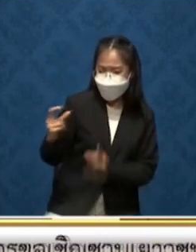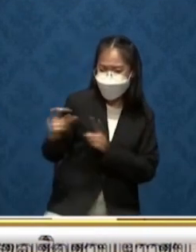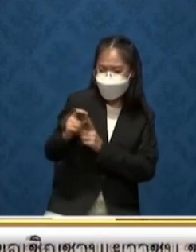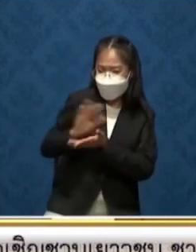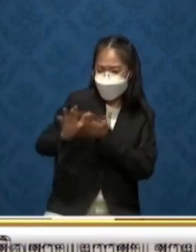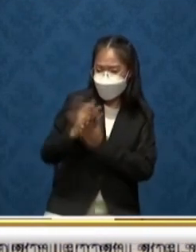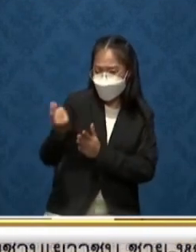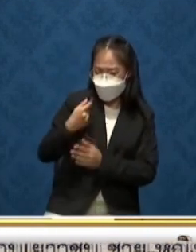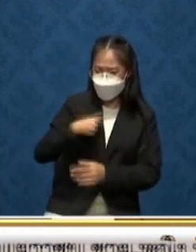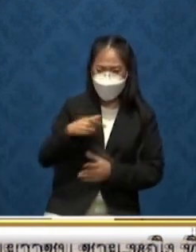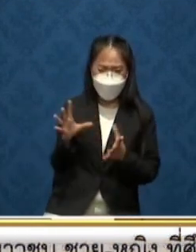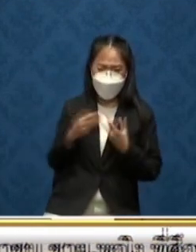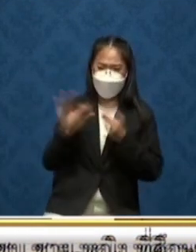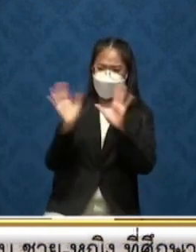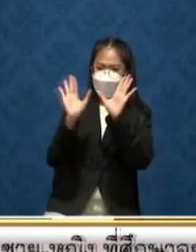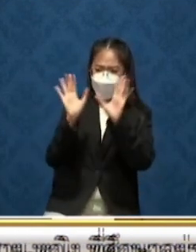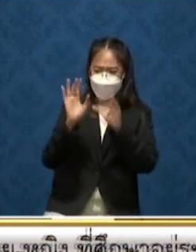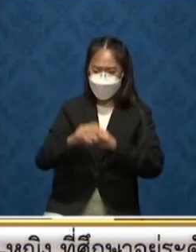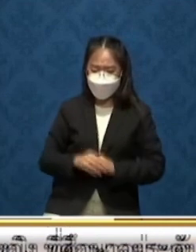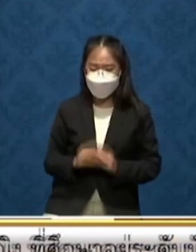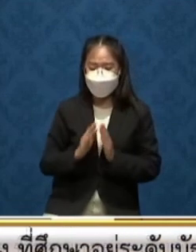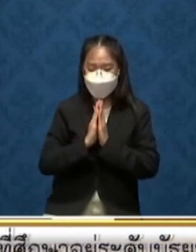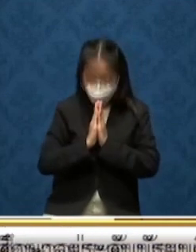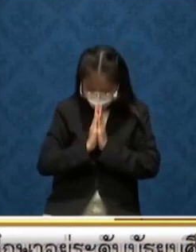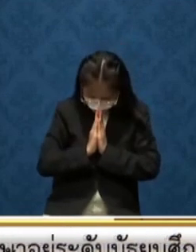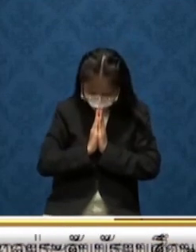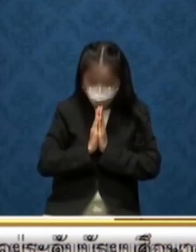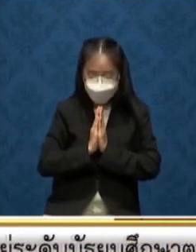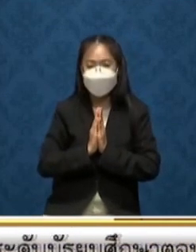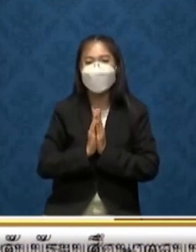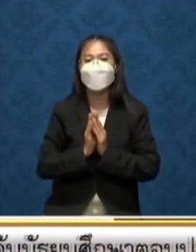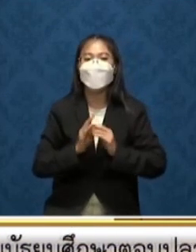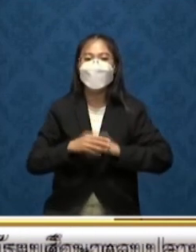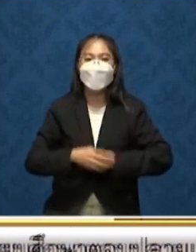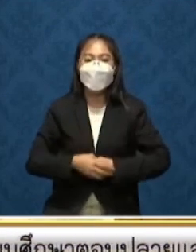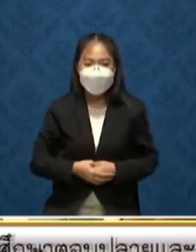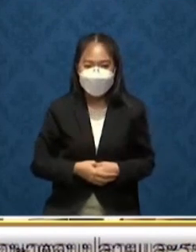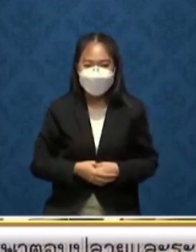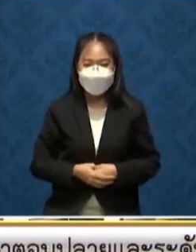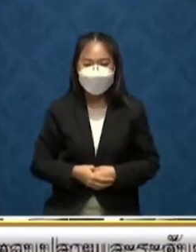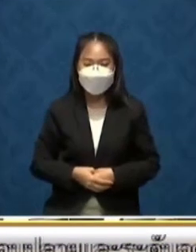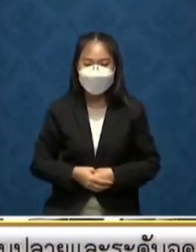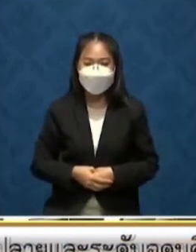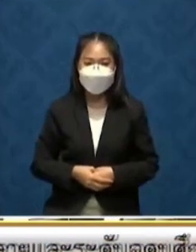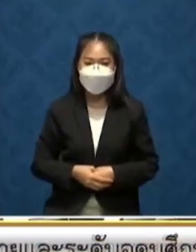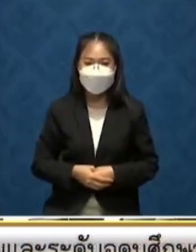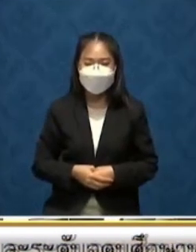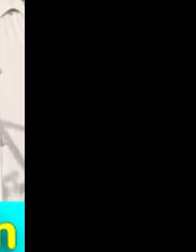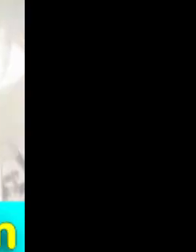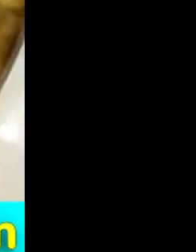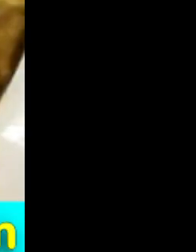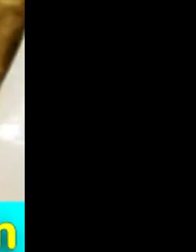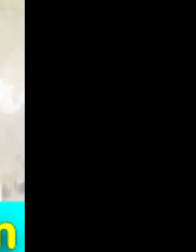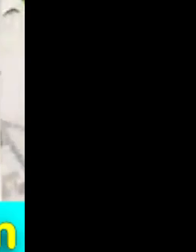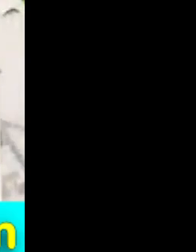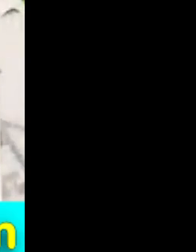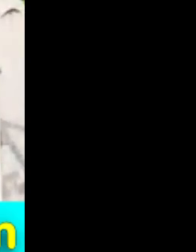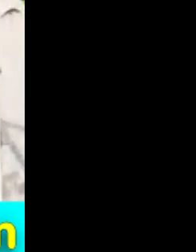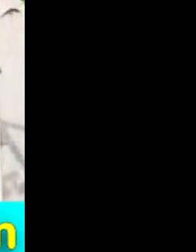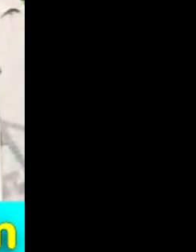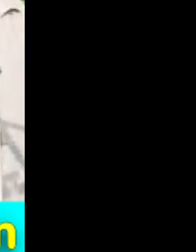โก้เกียรติศักดิ์เสนาเมืองซึ่งได้รับมอบทุนการศึกษาไปเรียนที่บรุ๊คเฮาส์คอลเลจฟุตบอลอะคาเด